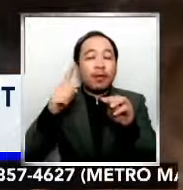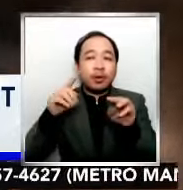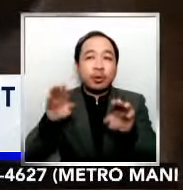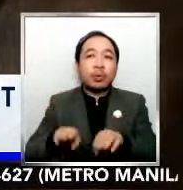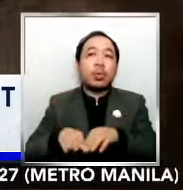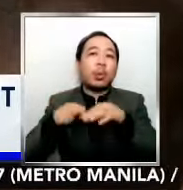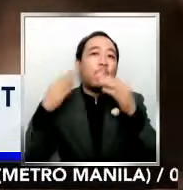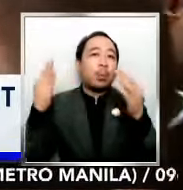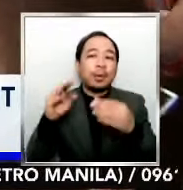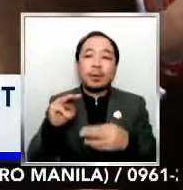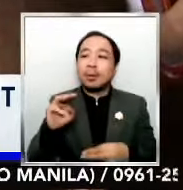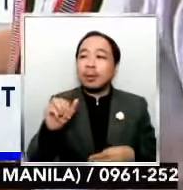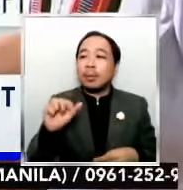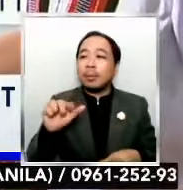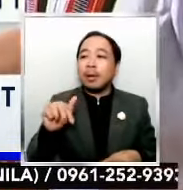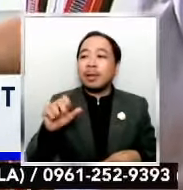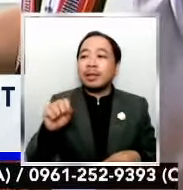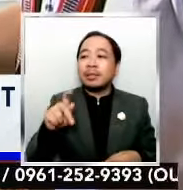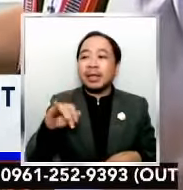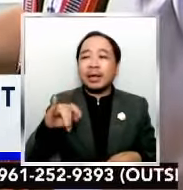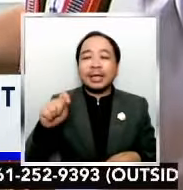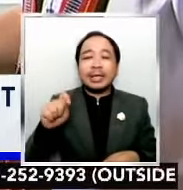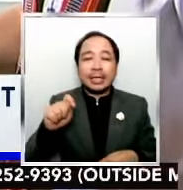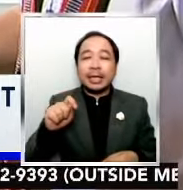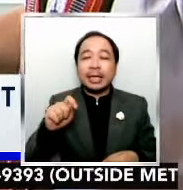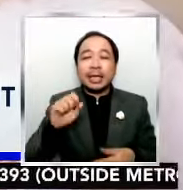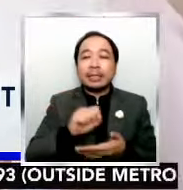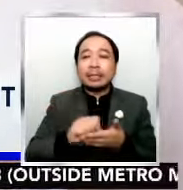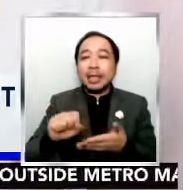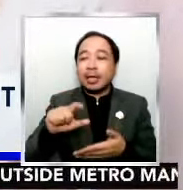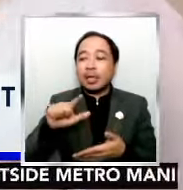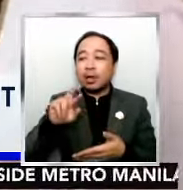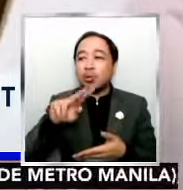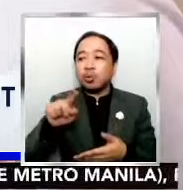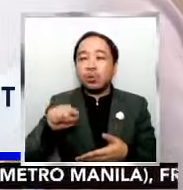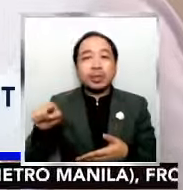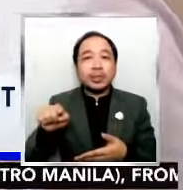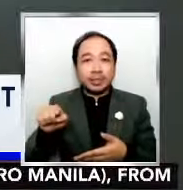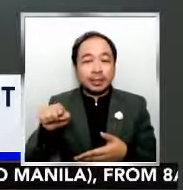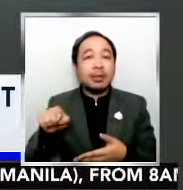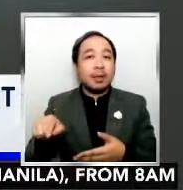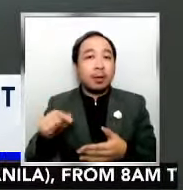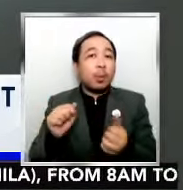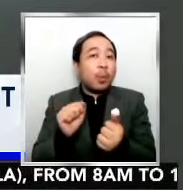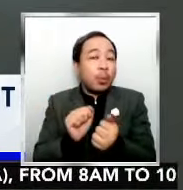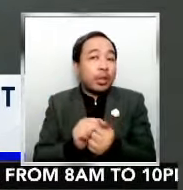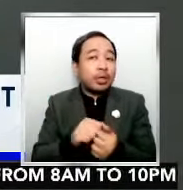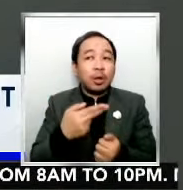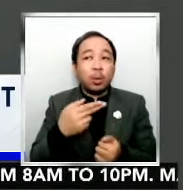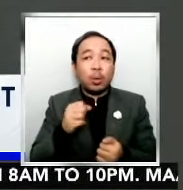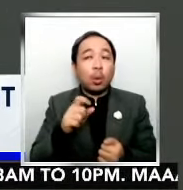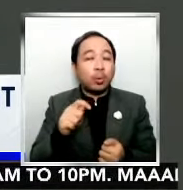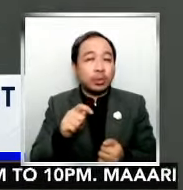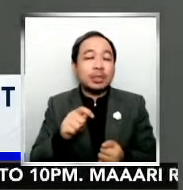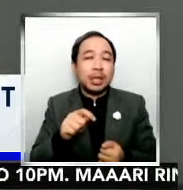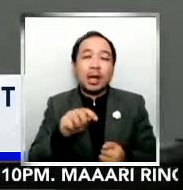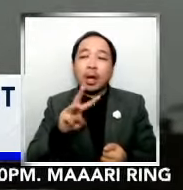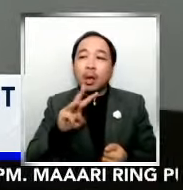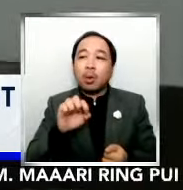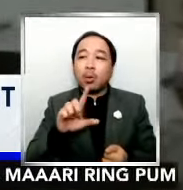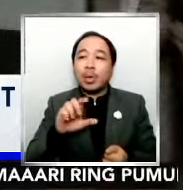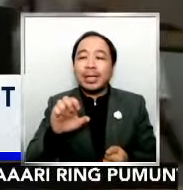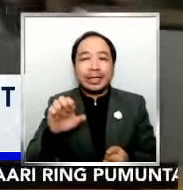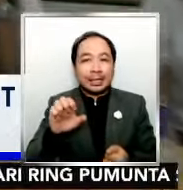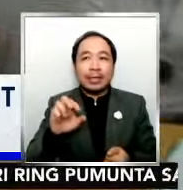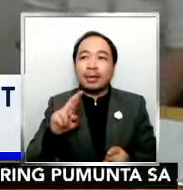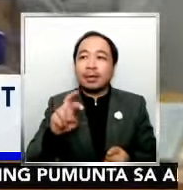General Hospital sa Malabon City. Kasama ni Go ang TV host na si Willie Revillame. Ang pinagsama-samang ahensya ng gobyerno sa